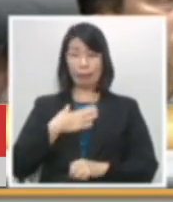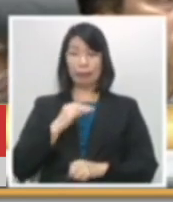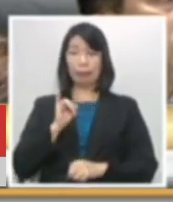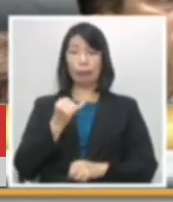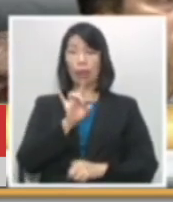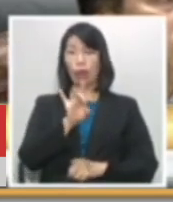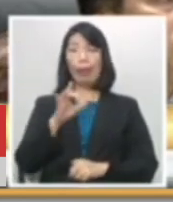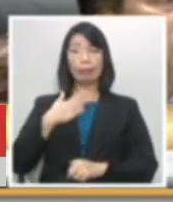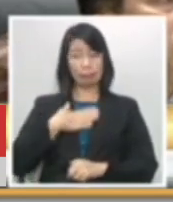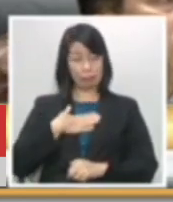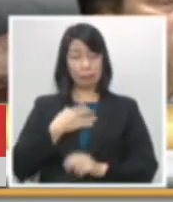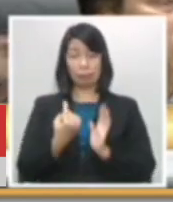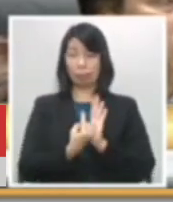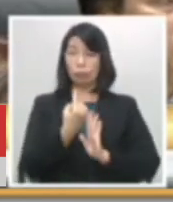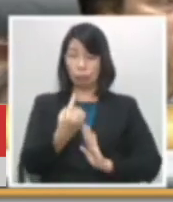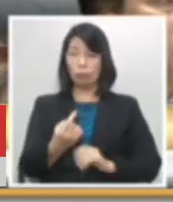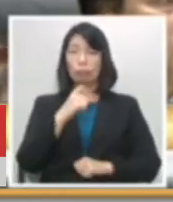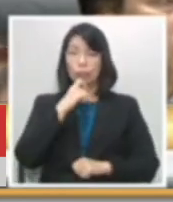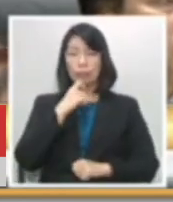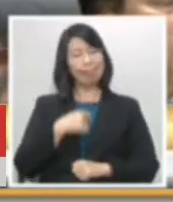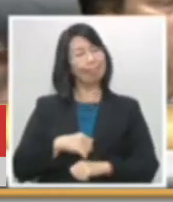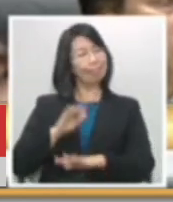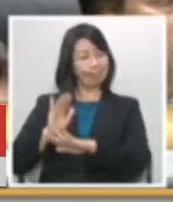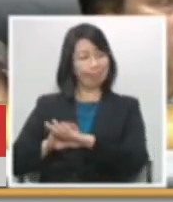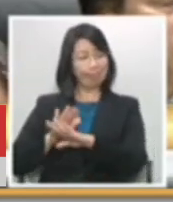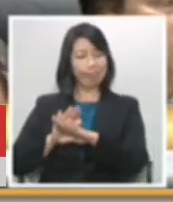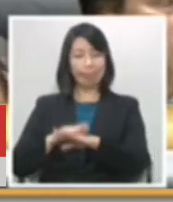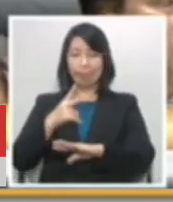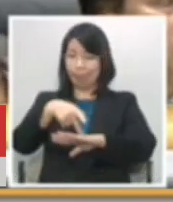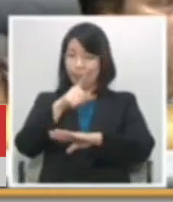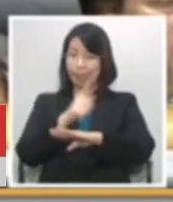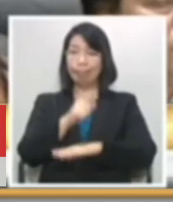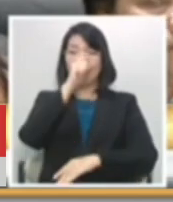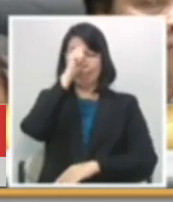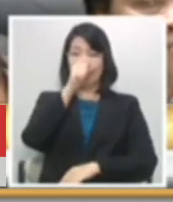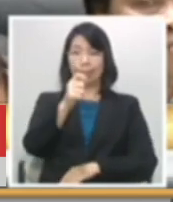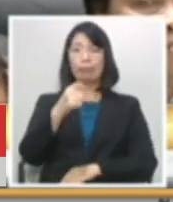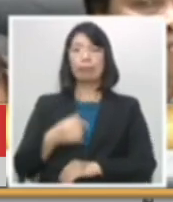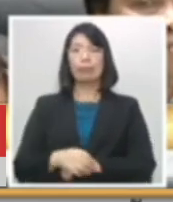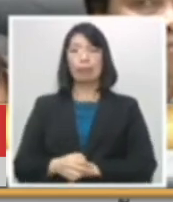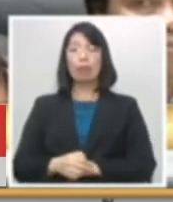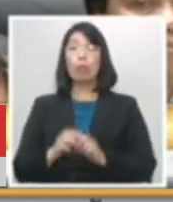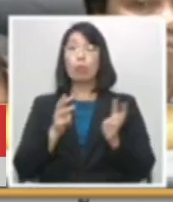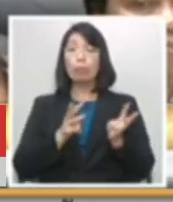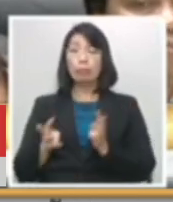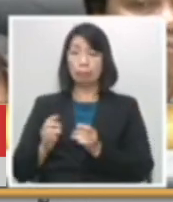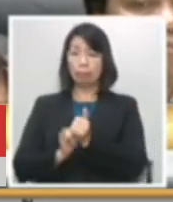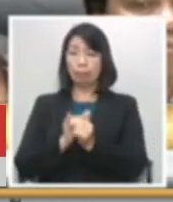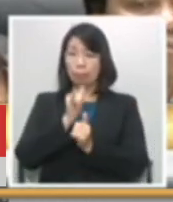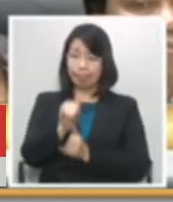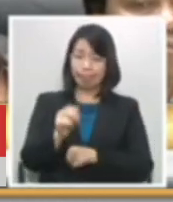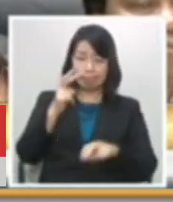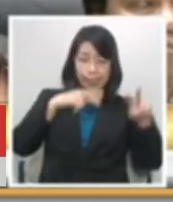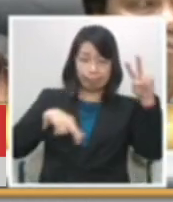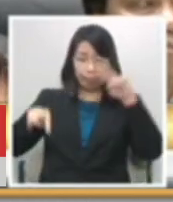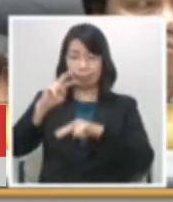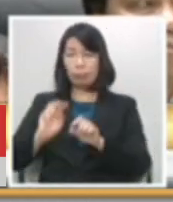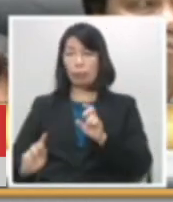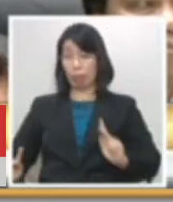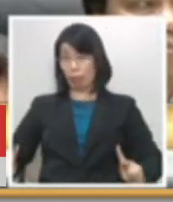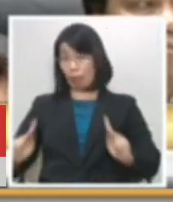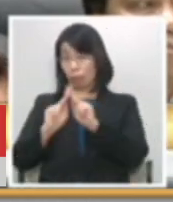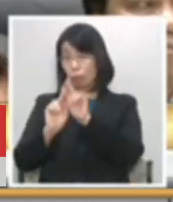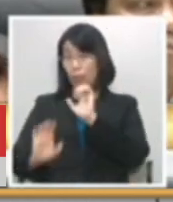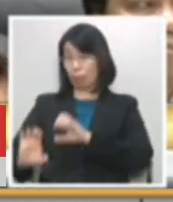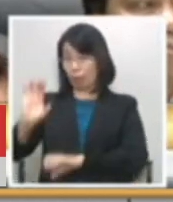ทนท่านประธานที่เคารพครับการเดินสำรวจโดยทางกระทรวงมหาดไทยประก